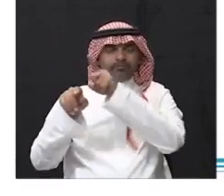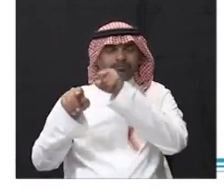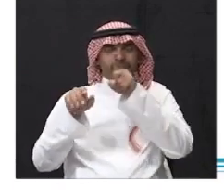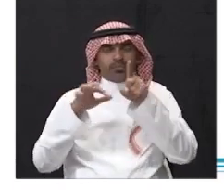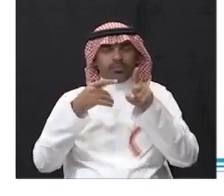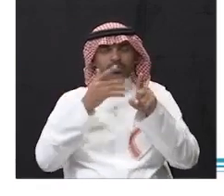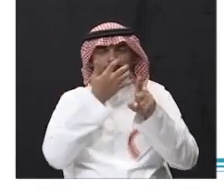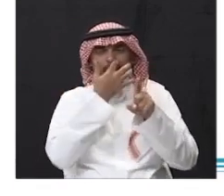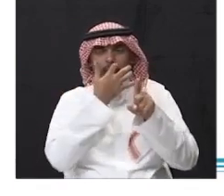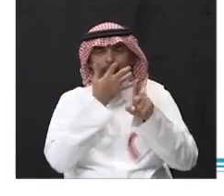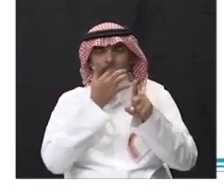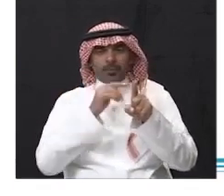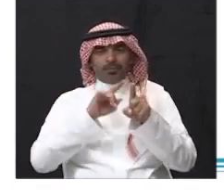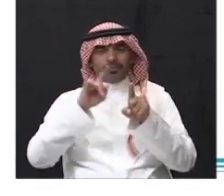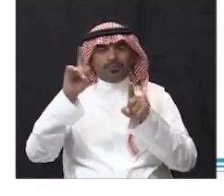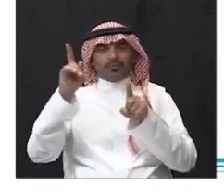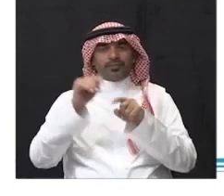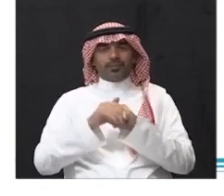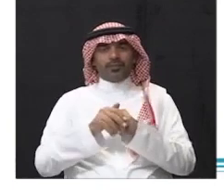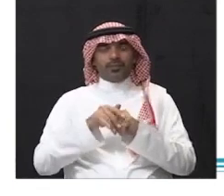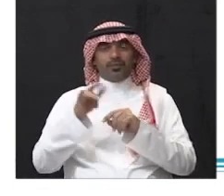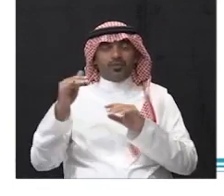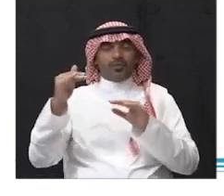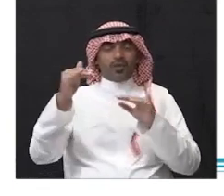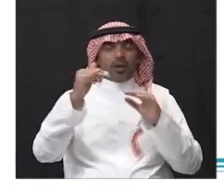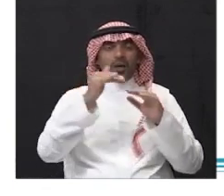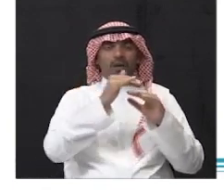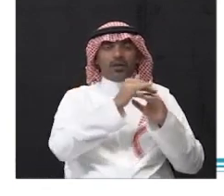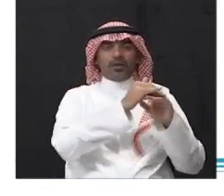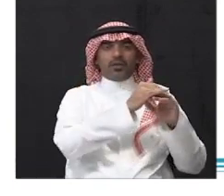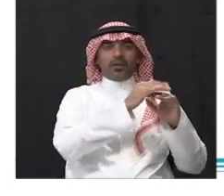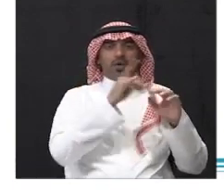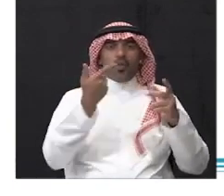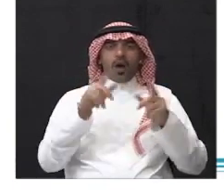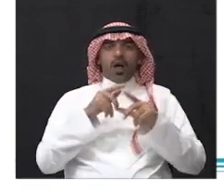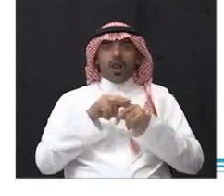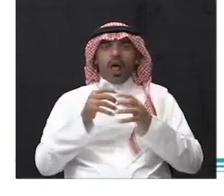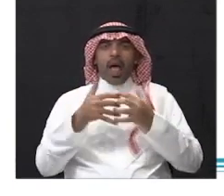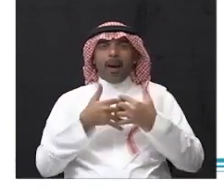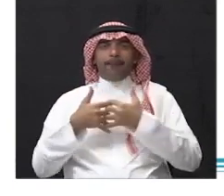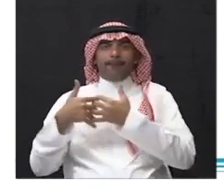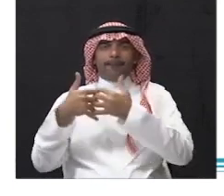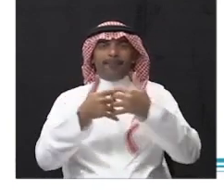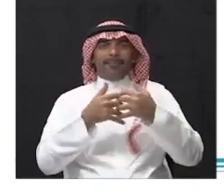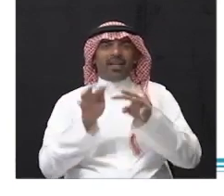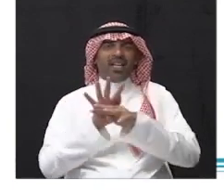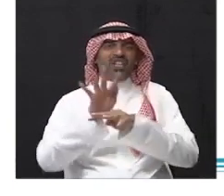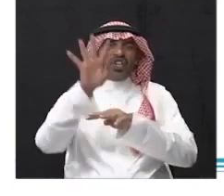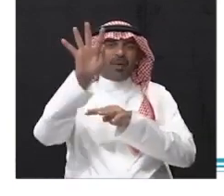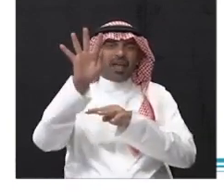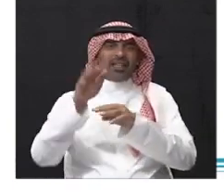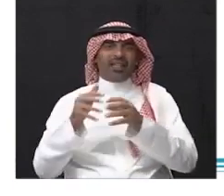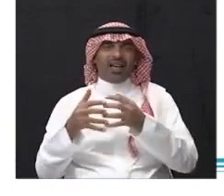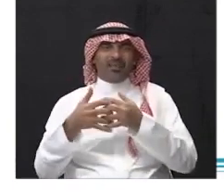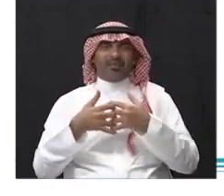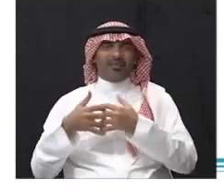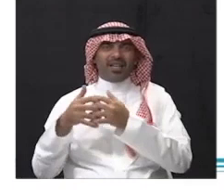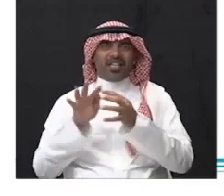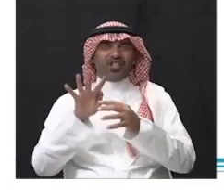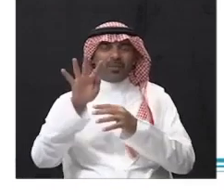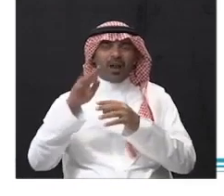وفي رحلة استكشافية ثانية سار بمحاذاة الساحل الشرقي لأمريكا الشمالية حتى